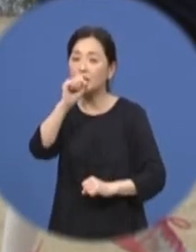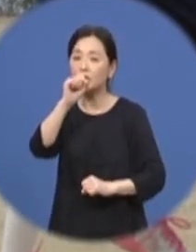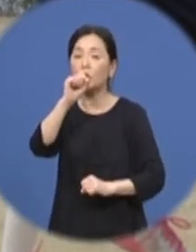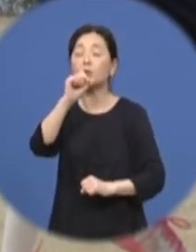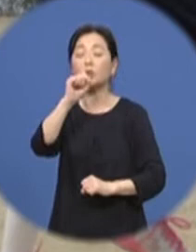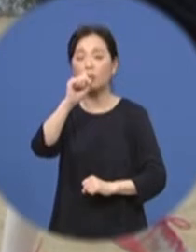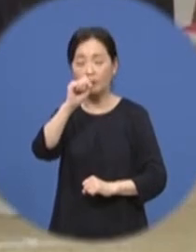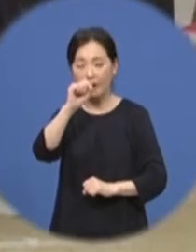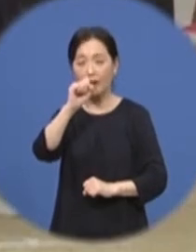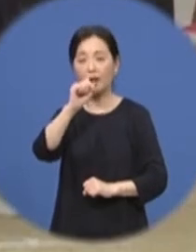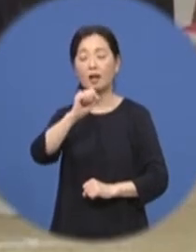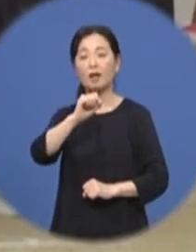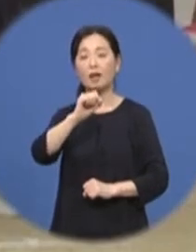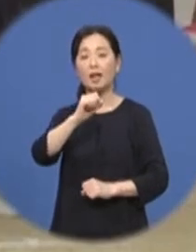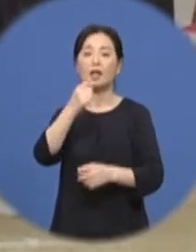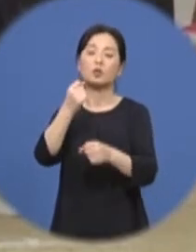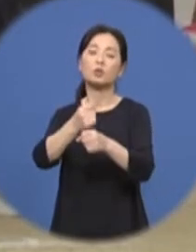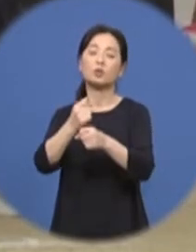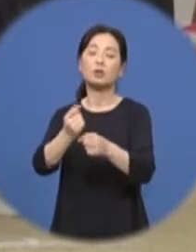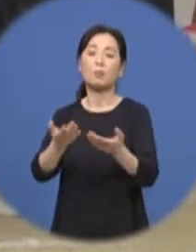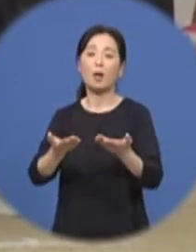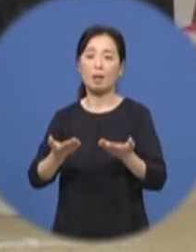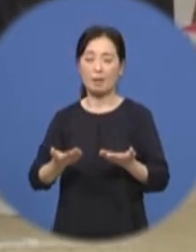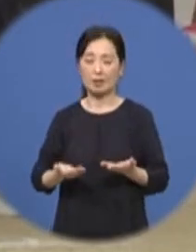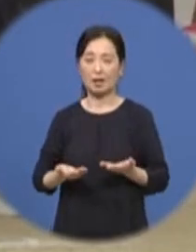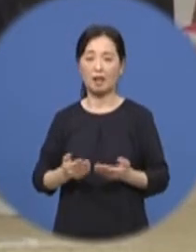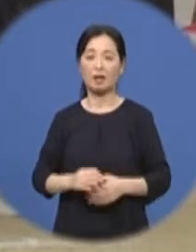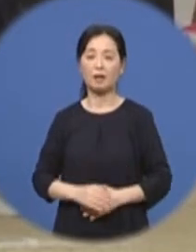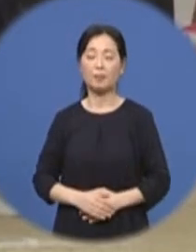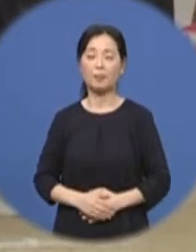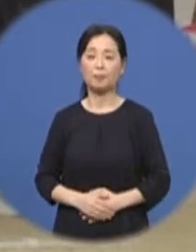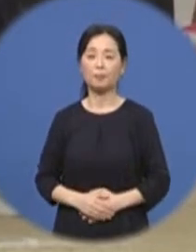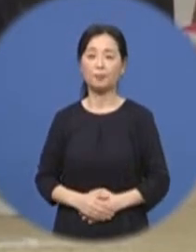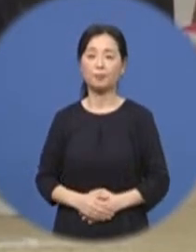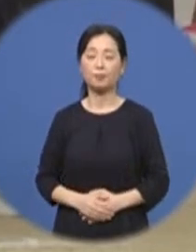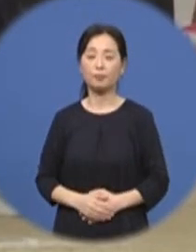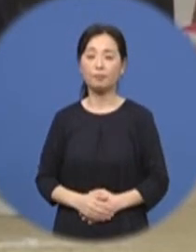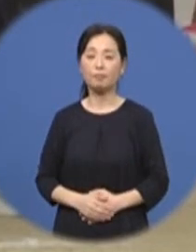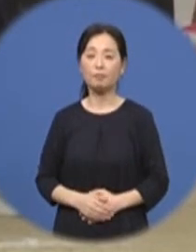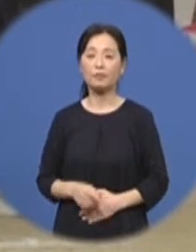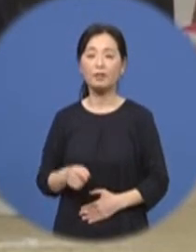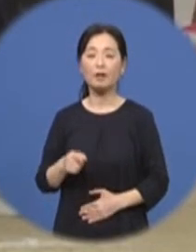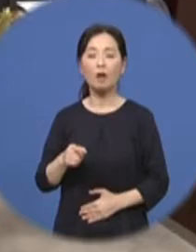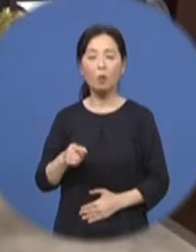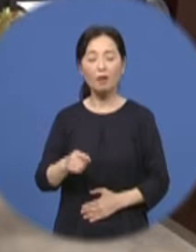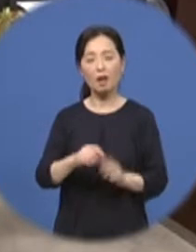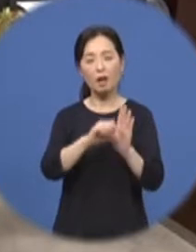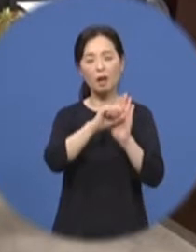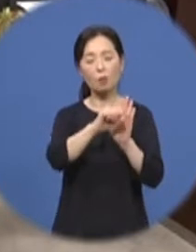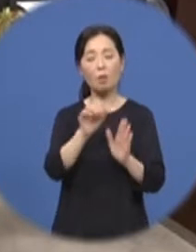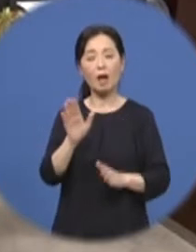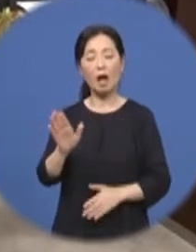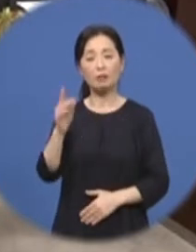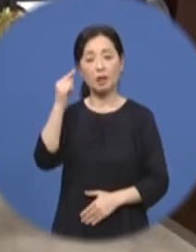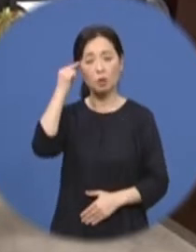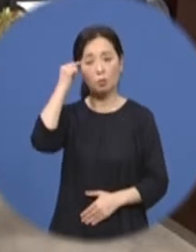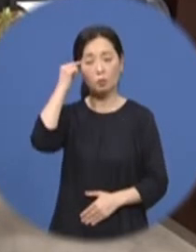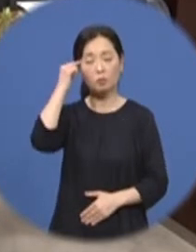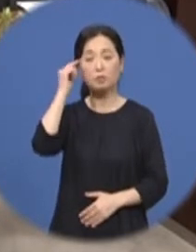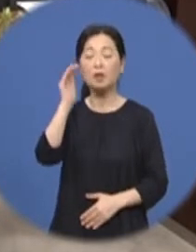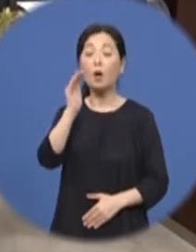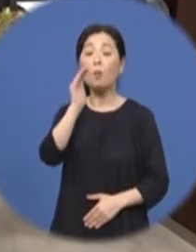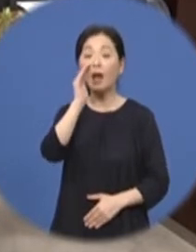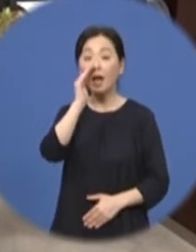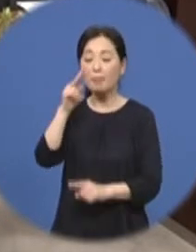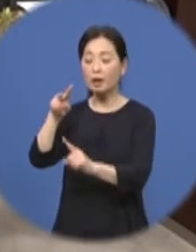というようなことで作ってくださったんですが、これなんかが多分聞いたと思うんですけど、 はい、 和歌山県の